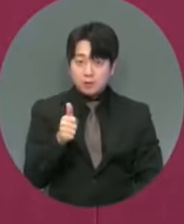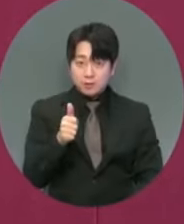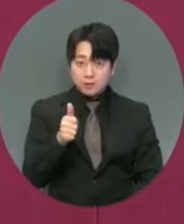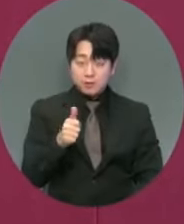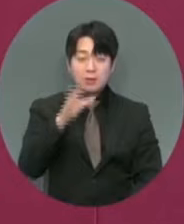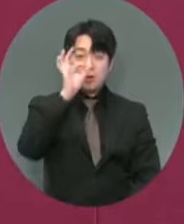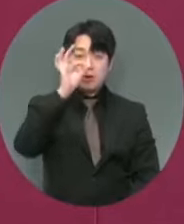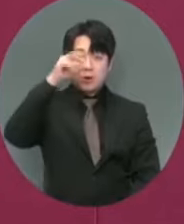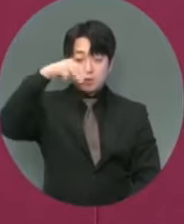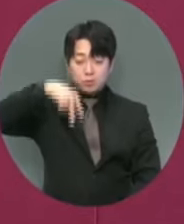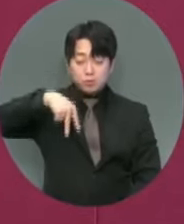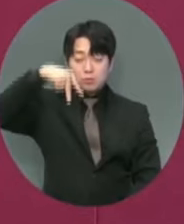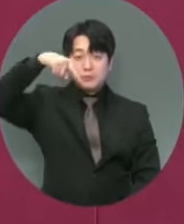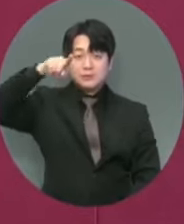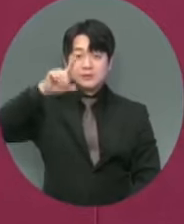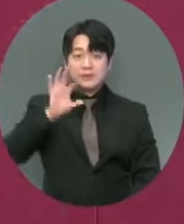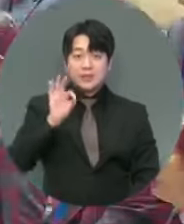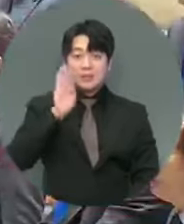유상범 의원,